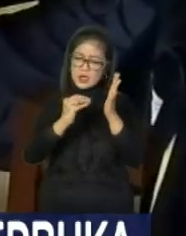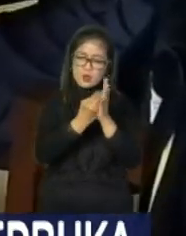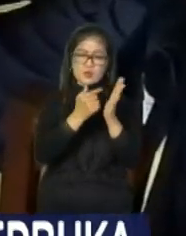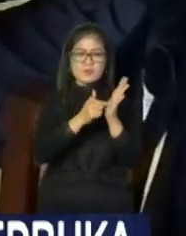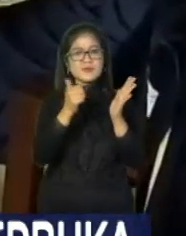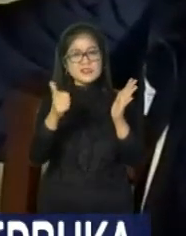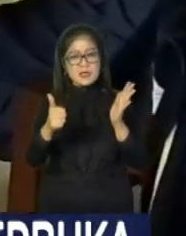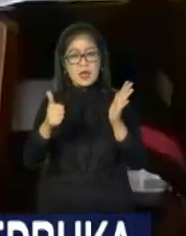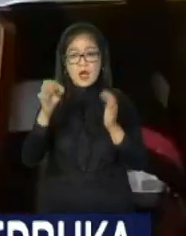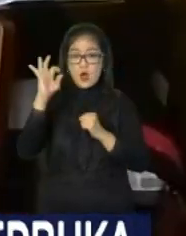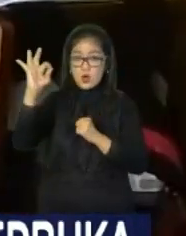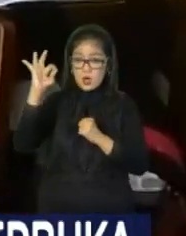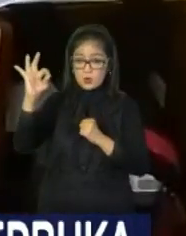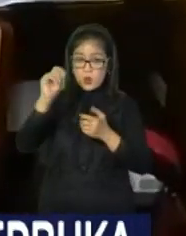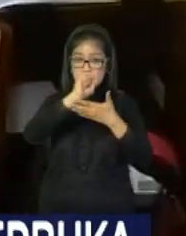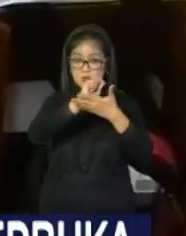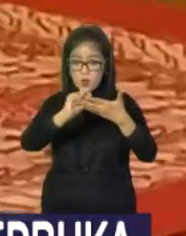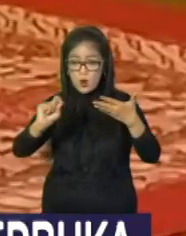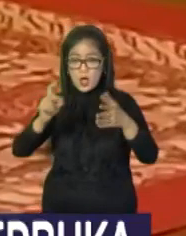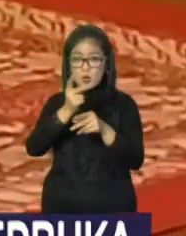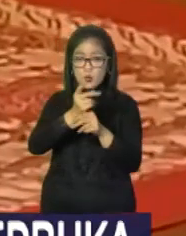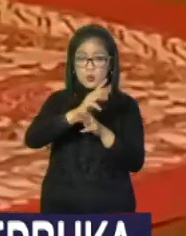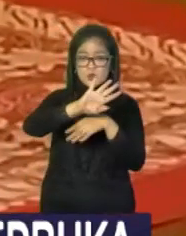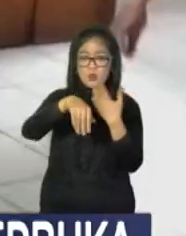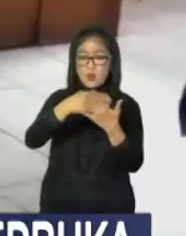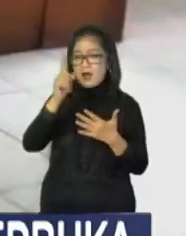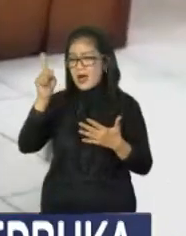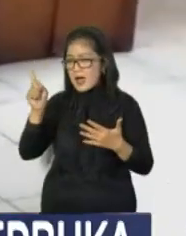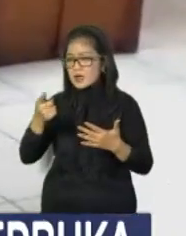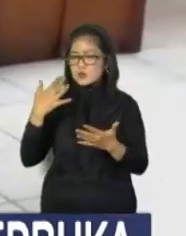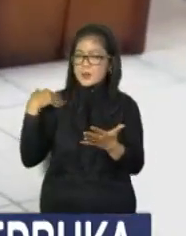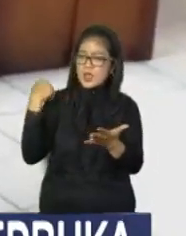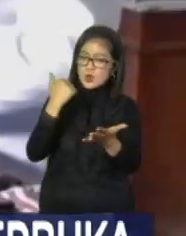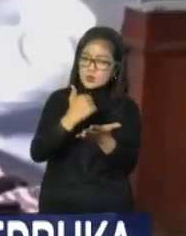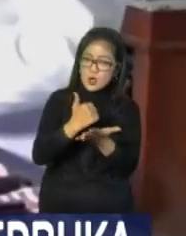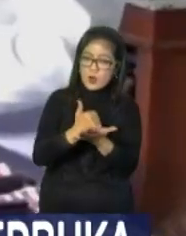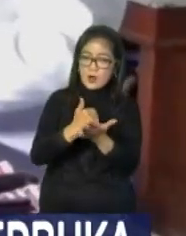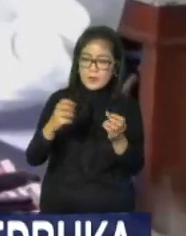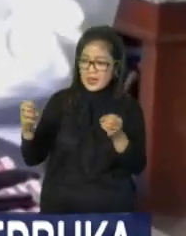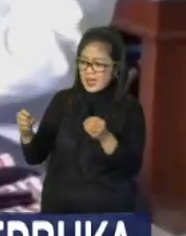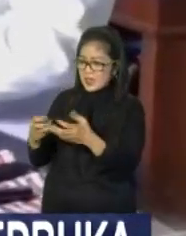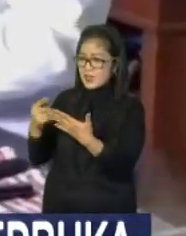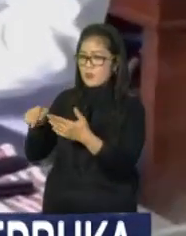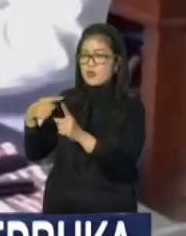sekolah juga diminta bertanggung jawab dan tidak menutup-nutupi jika ditemukan kasus penyebaran